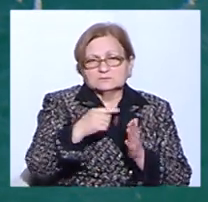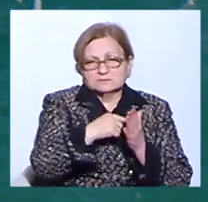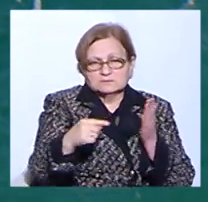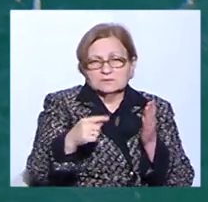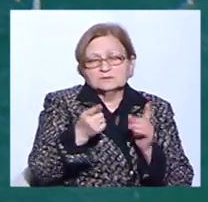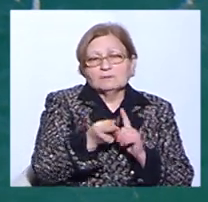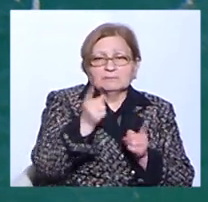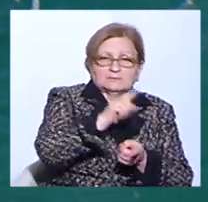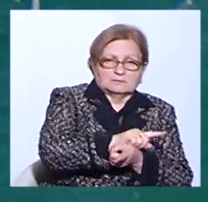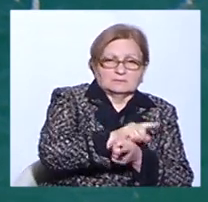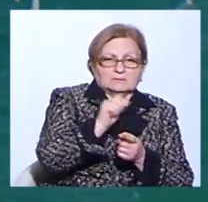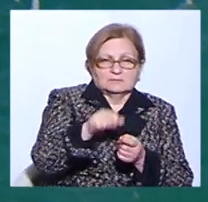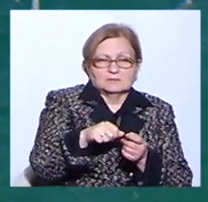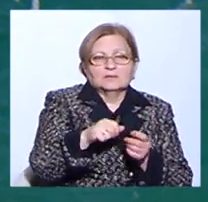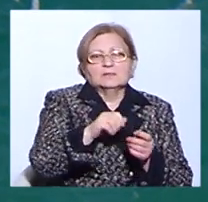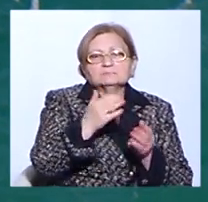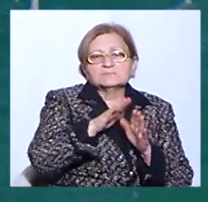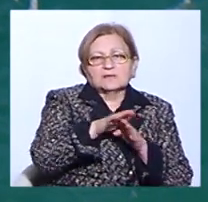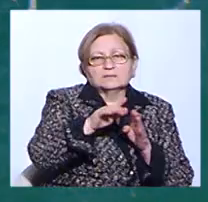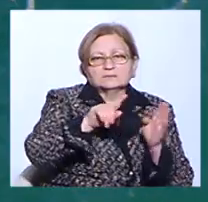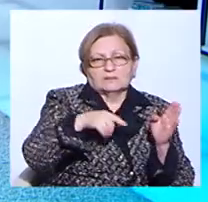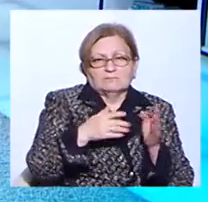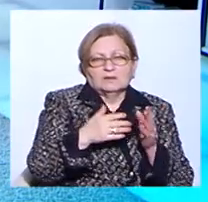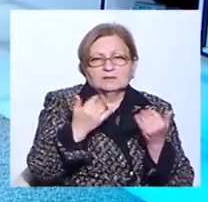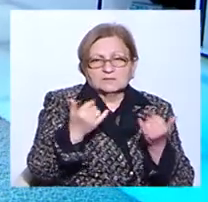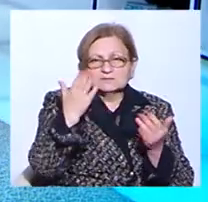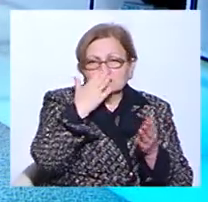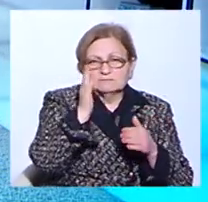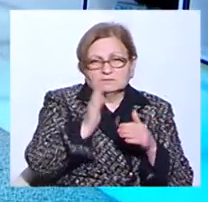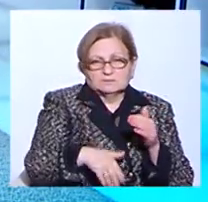პირიქით, არაწესიერი წილადიდან გამოყოფა მთელის. ამით ჩემი გაკვეთილი